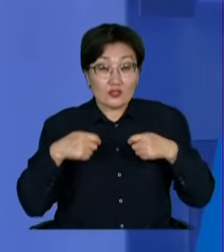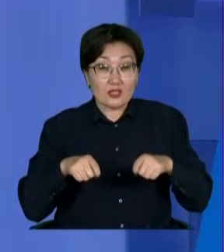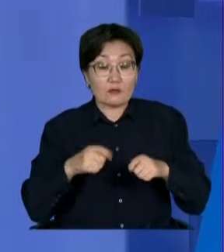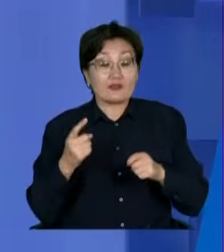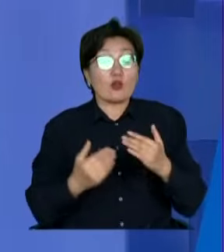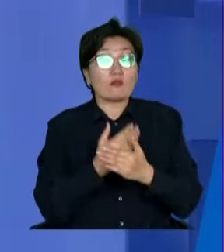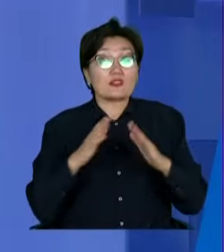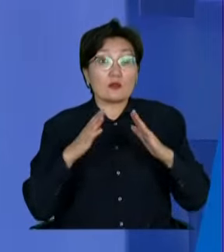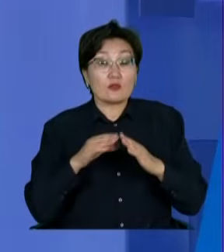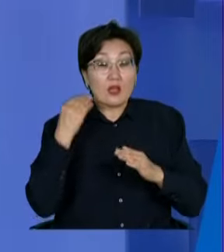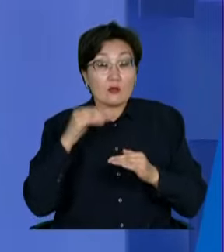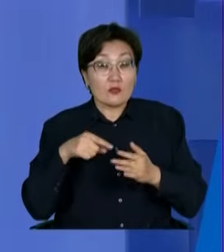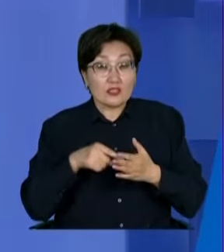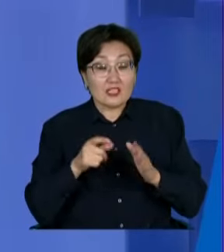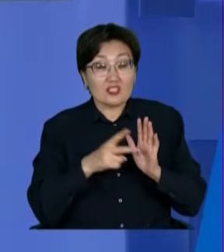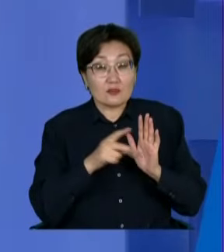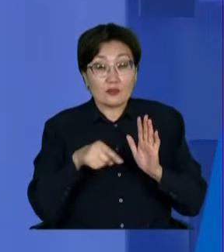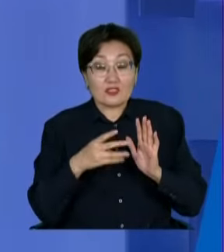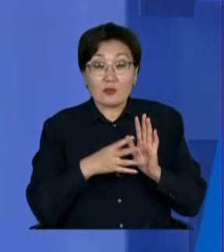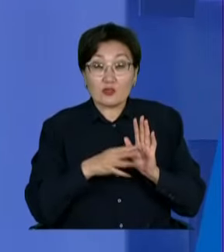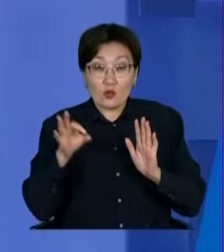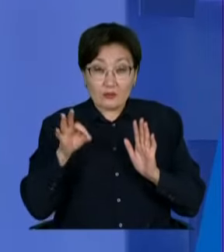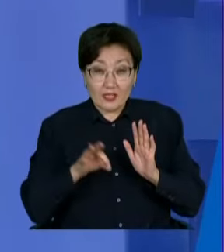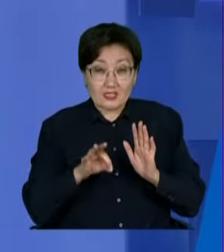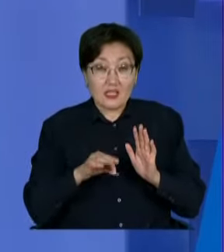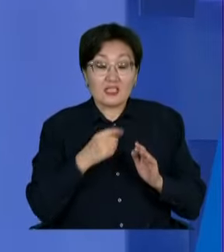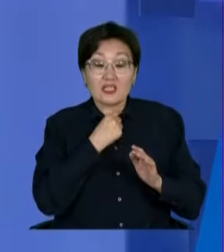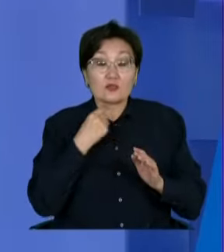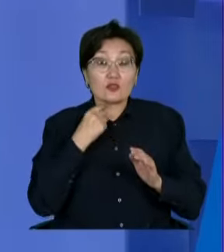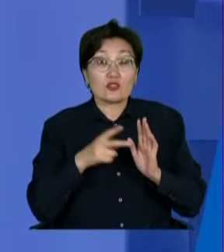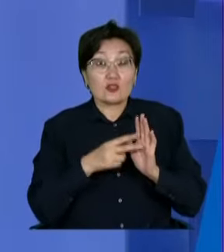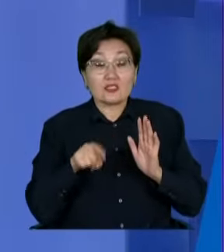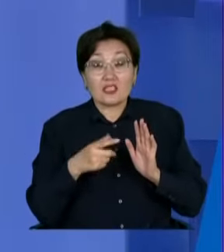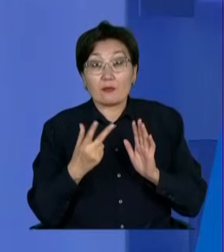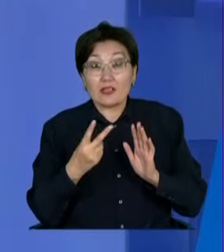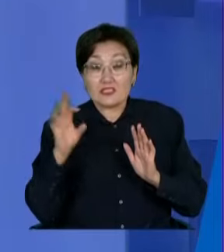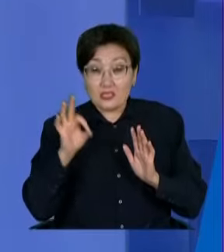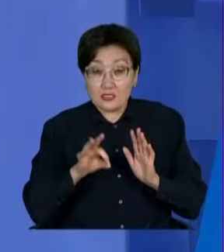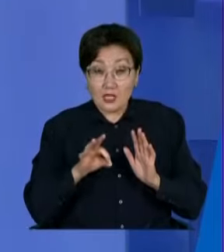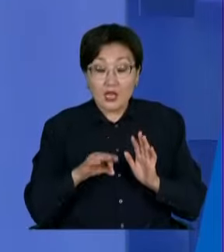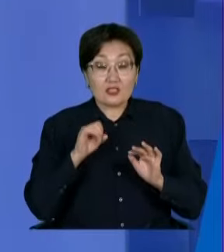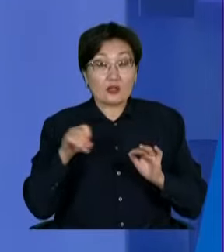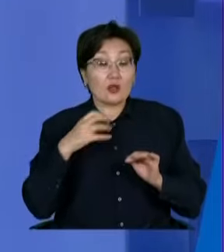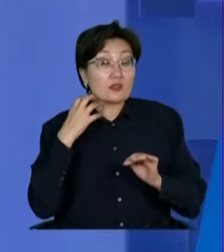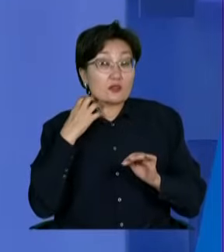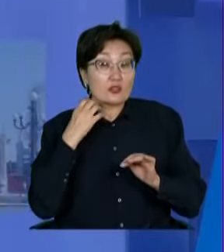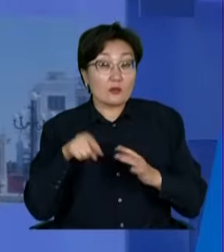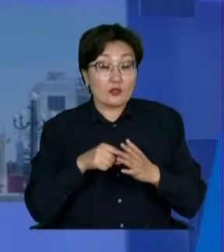тұрғын үйлер Ақтөбе қаласында 7,9%, Талдықорғанда 7,2% және